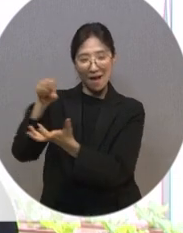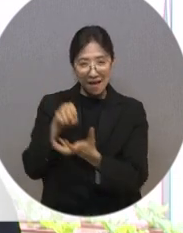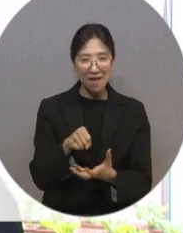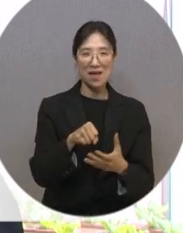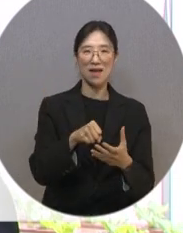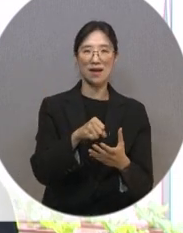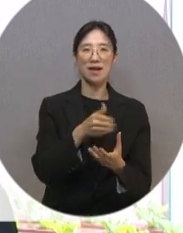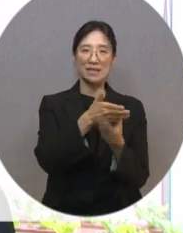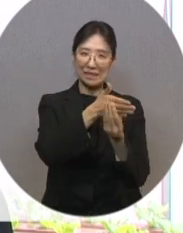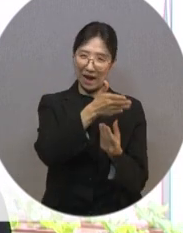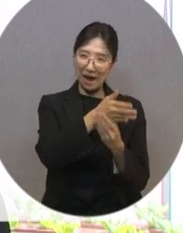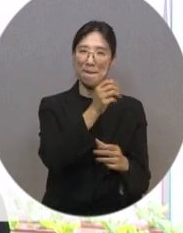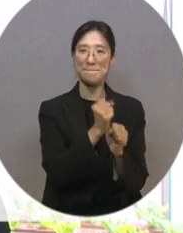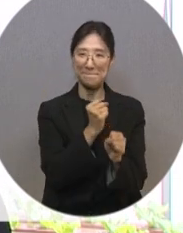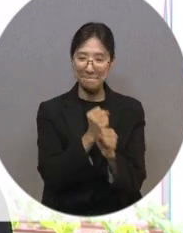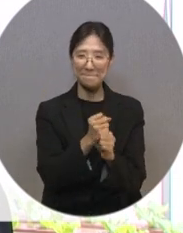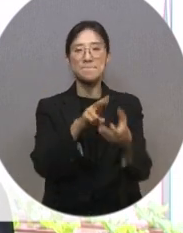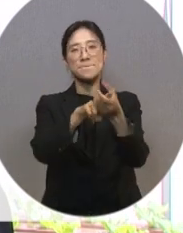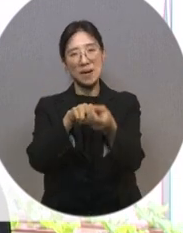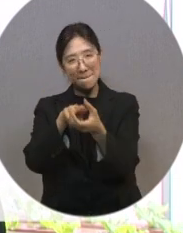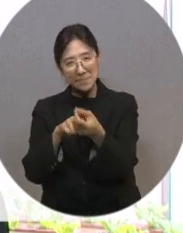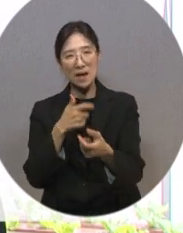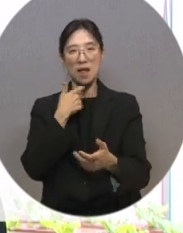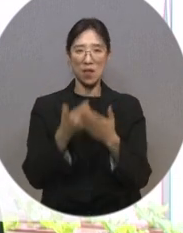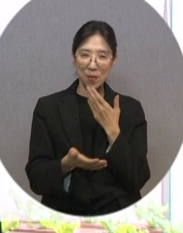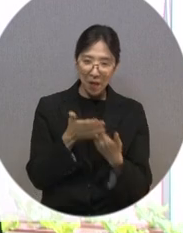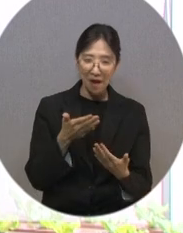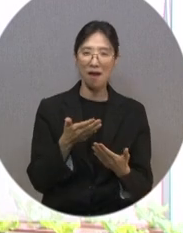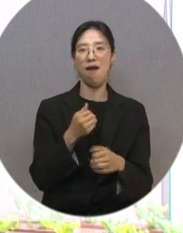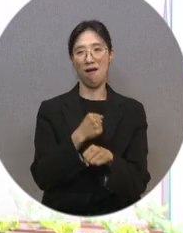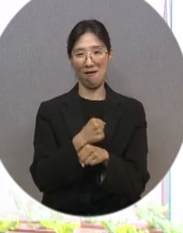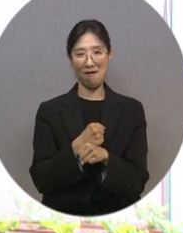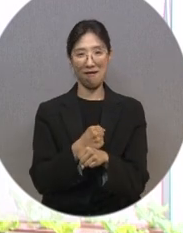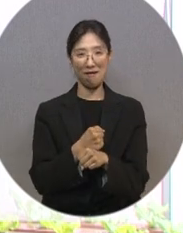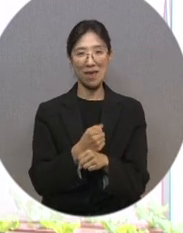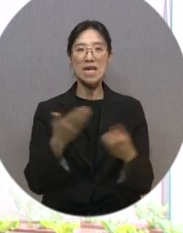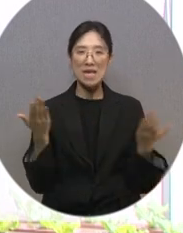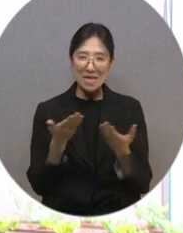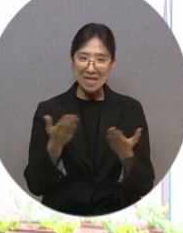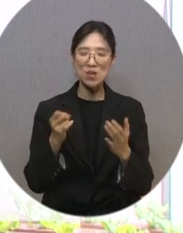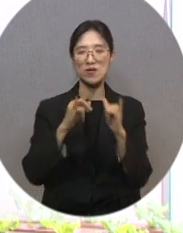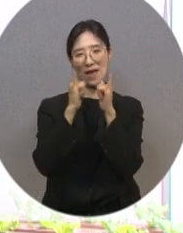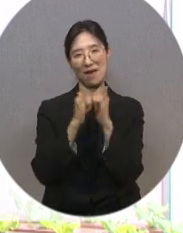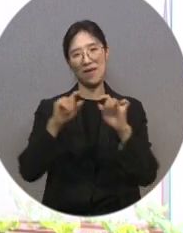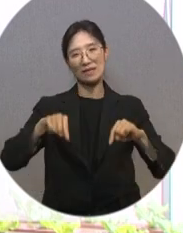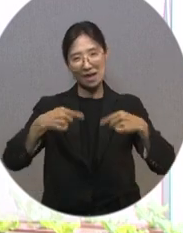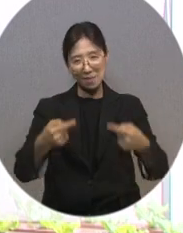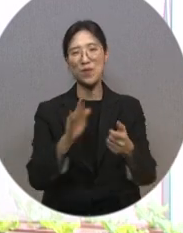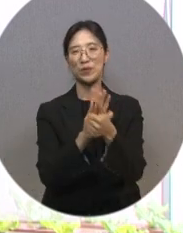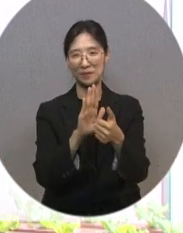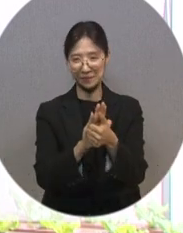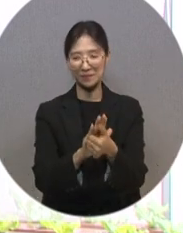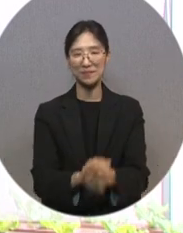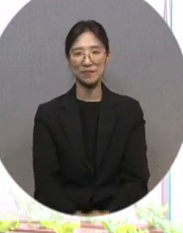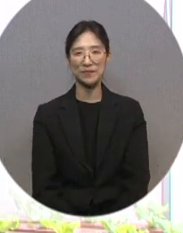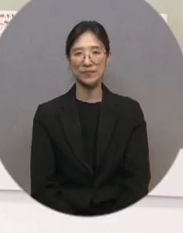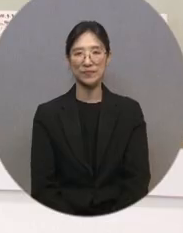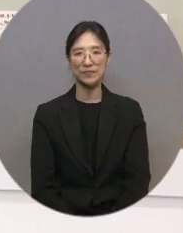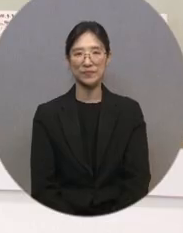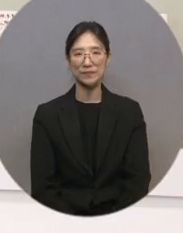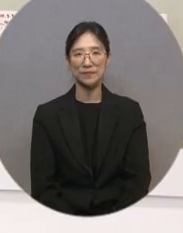직접 차도 만들고 또 판매도 해보고 체험도 해보고 이런 일자리나 사회 참여를 이렇게 제공을 했던